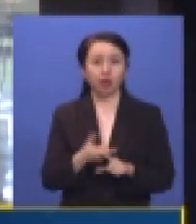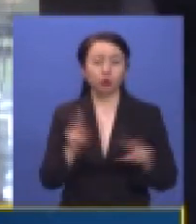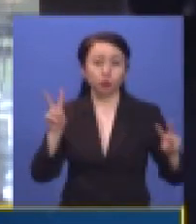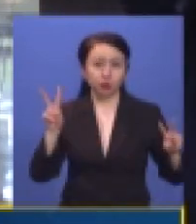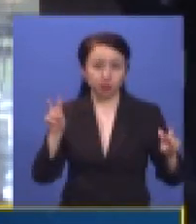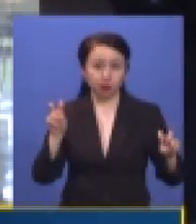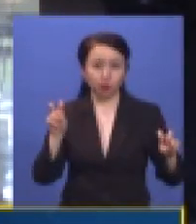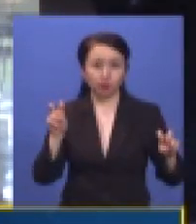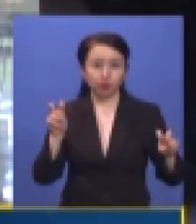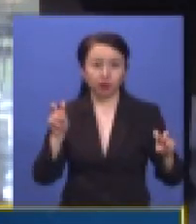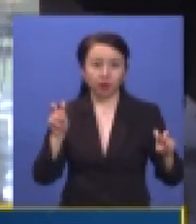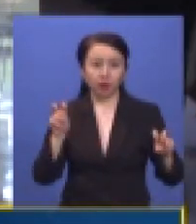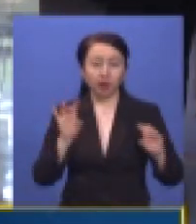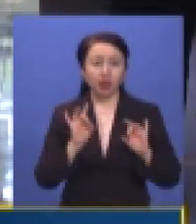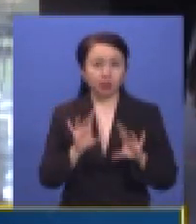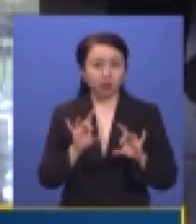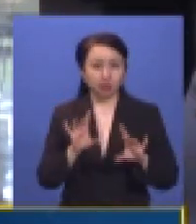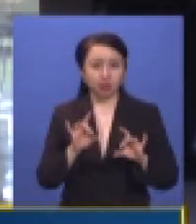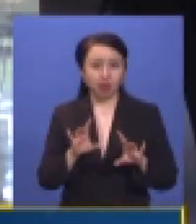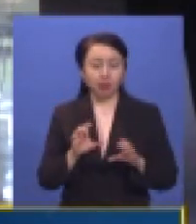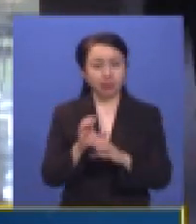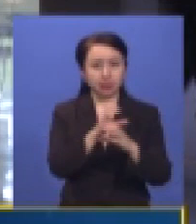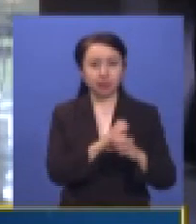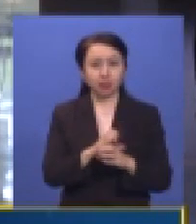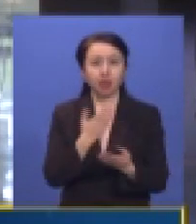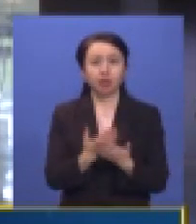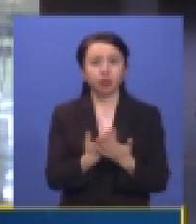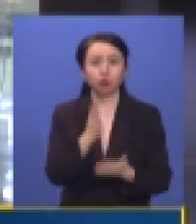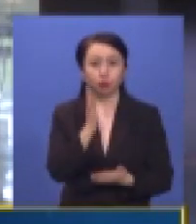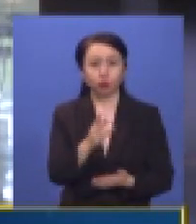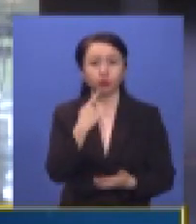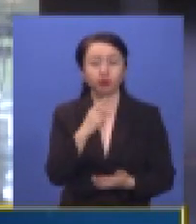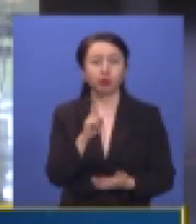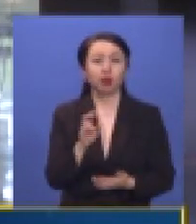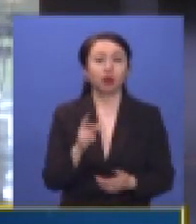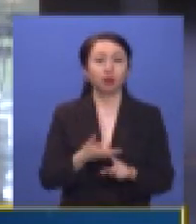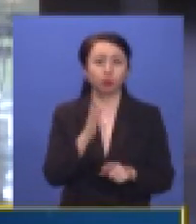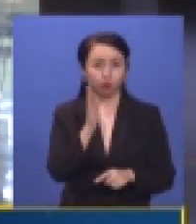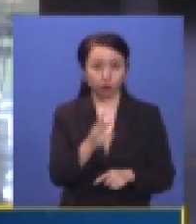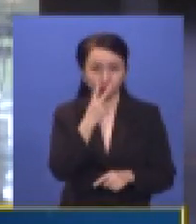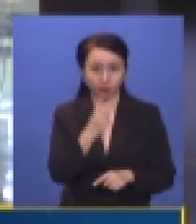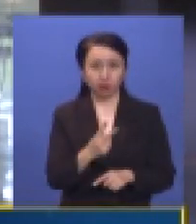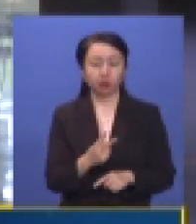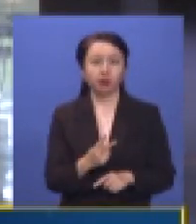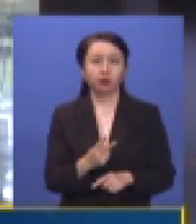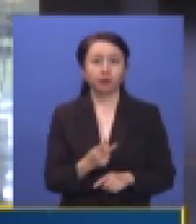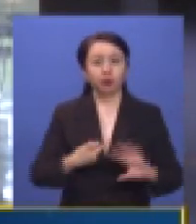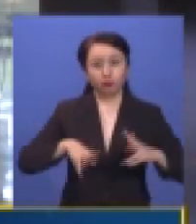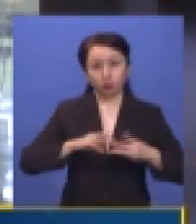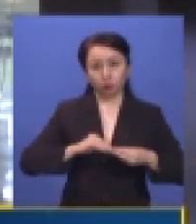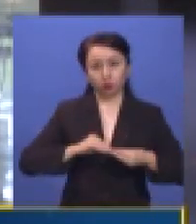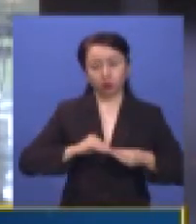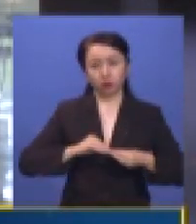тему, допустим, снять, о чем мы будем говорить, как это будет выглядеть. Ну и в итоге